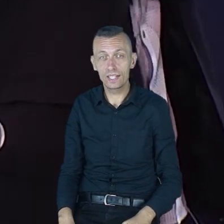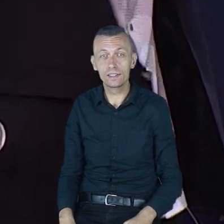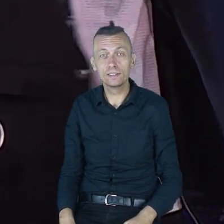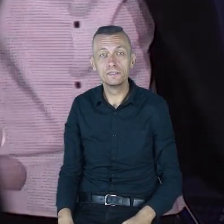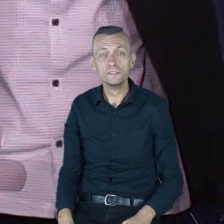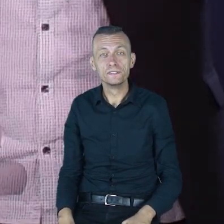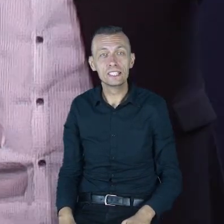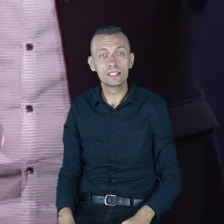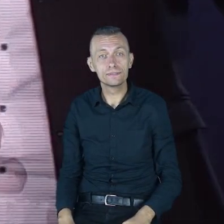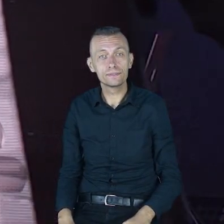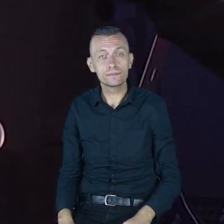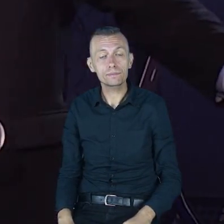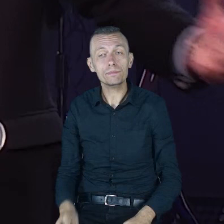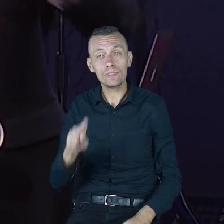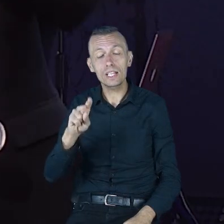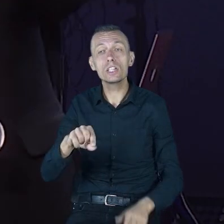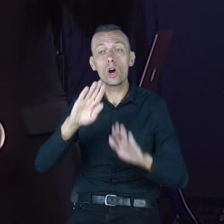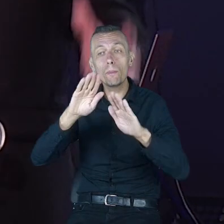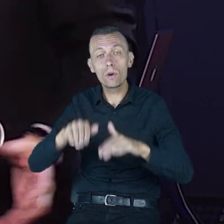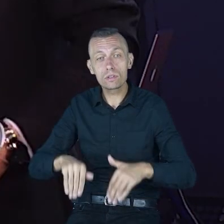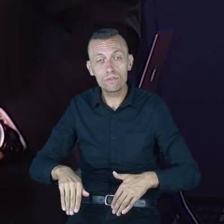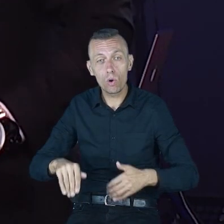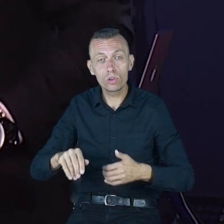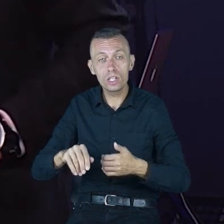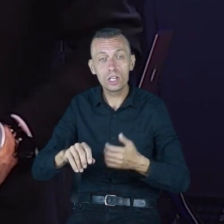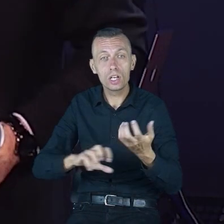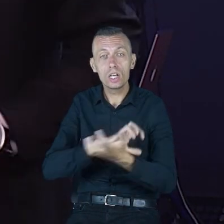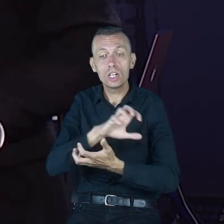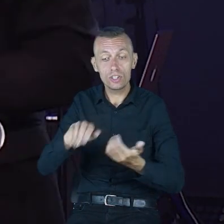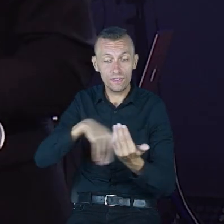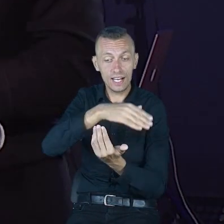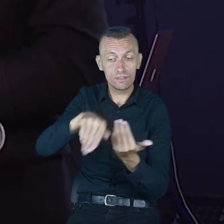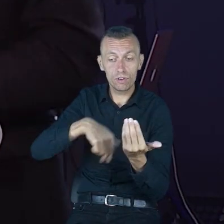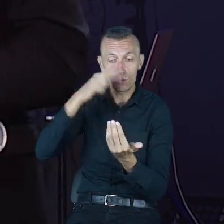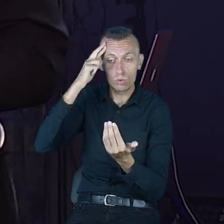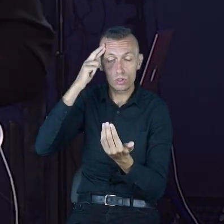abyśmy zrozumieli świat, w którym żyjemy, rzeczywistość, która nas otacza.